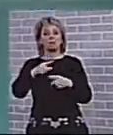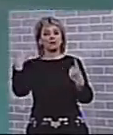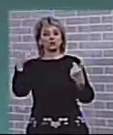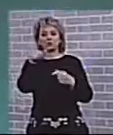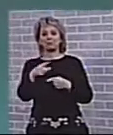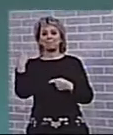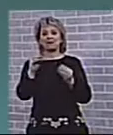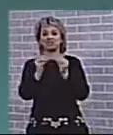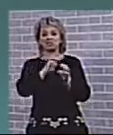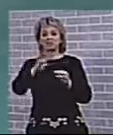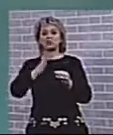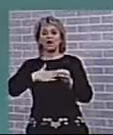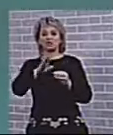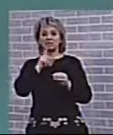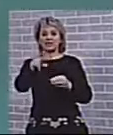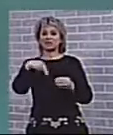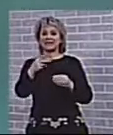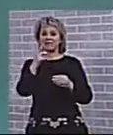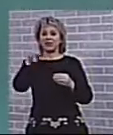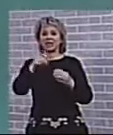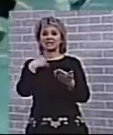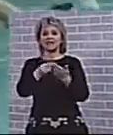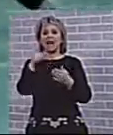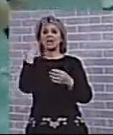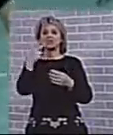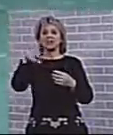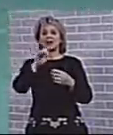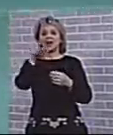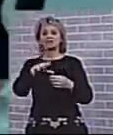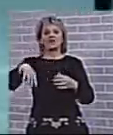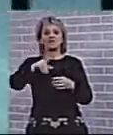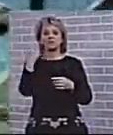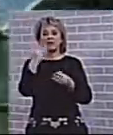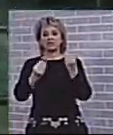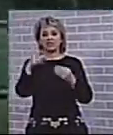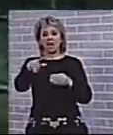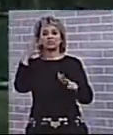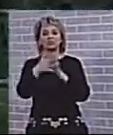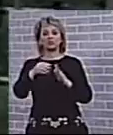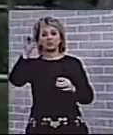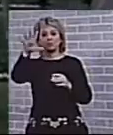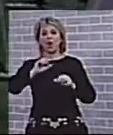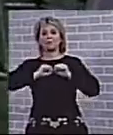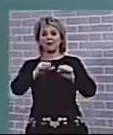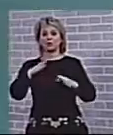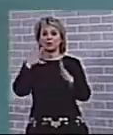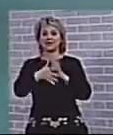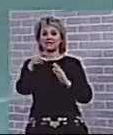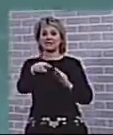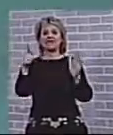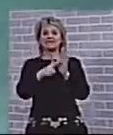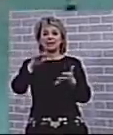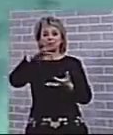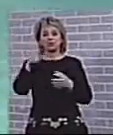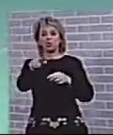За первые 10 минут наши девушки дали Ладе забить лишь раз, а за весь первый тайм сквозь чемпионскую оборону просочилось 7